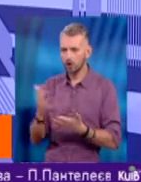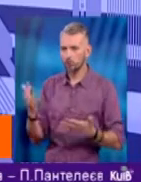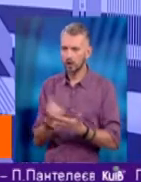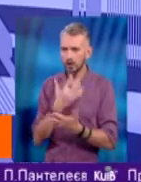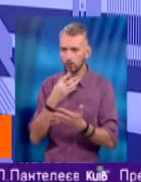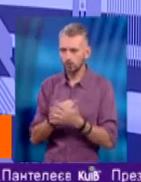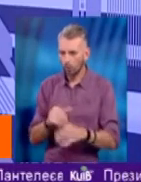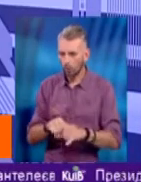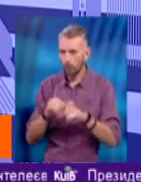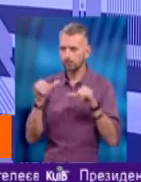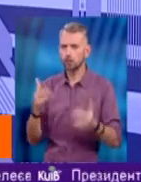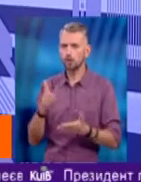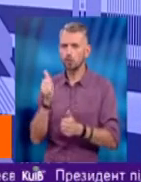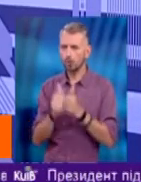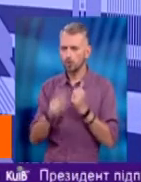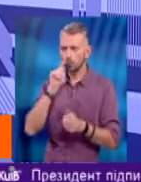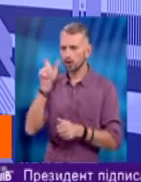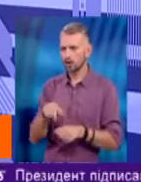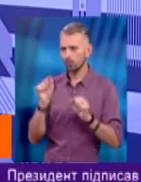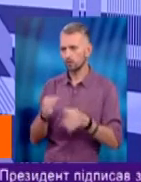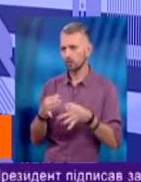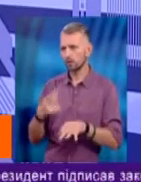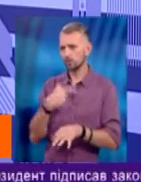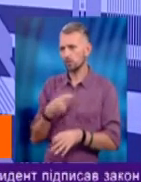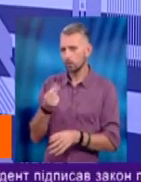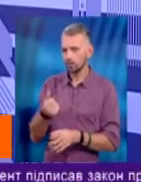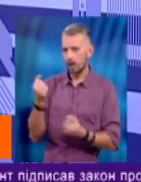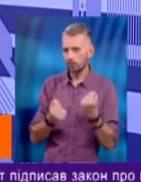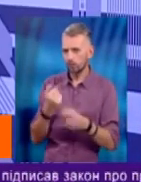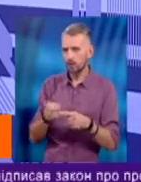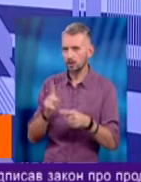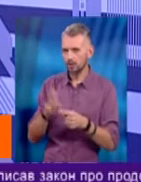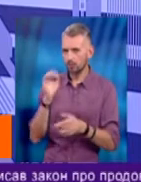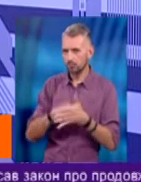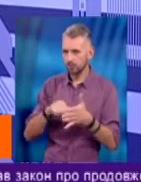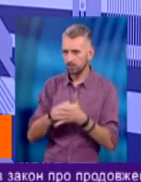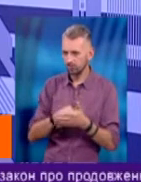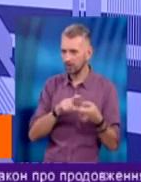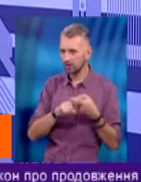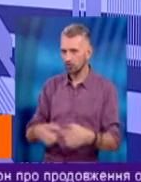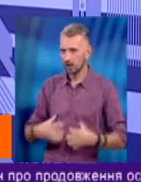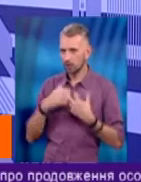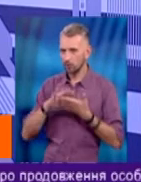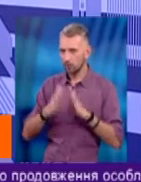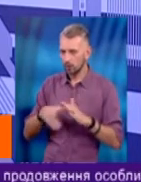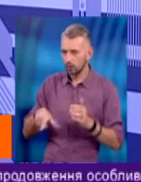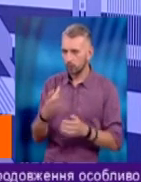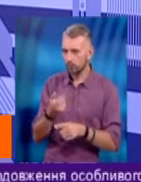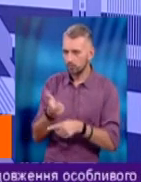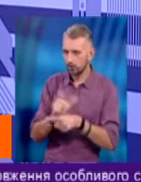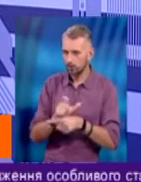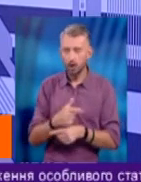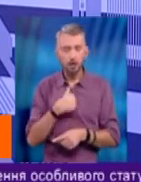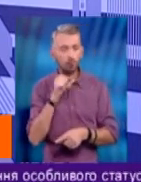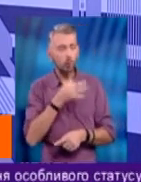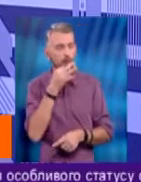свого розквіту, якщо кожен українець зможе дозволити собі автомобіль, то це спричинить жахливу ситуацію на дорогах ще більше? Я